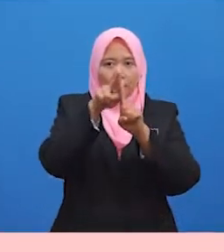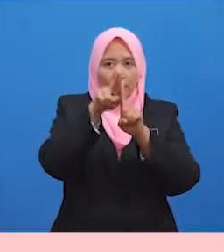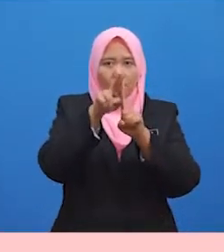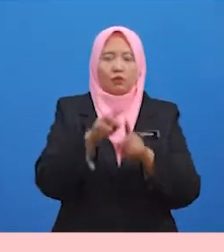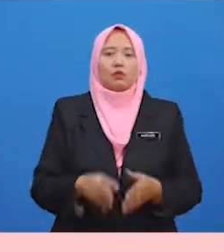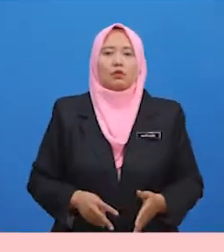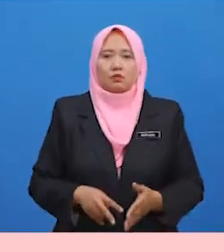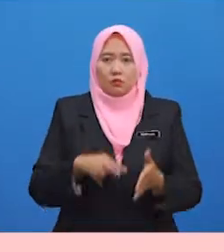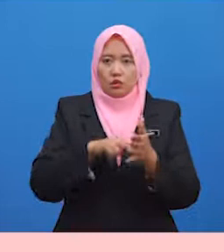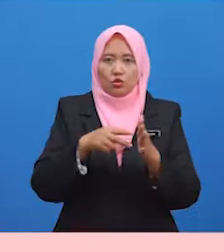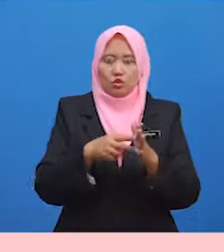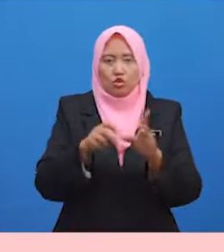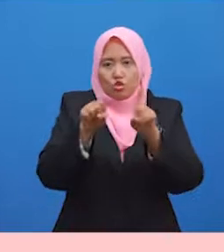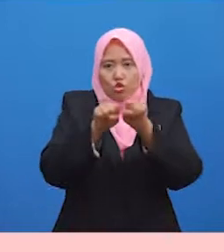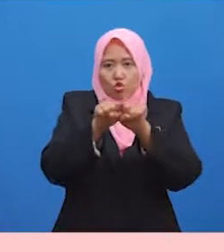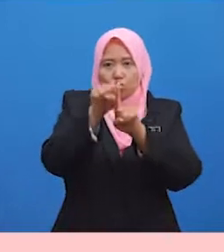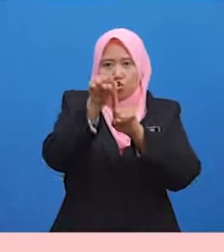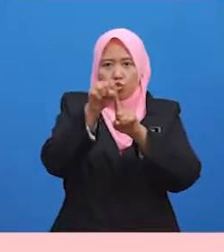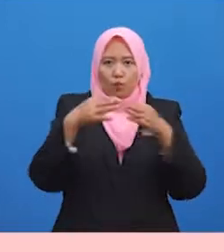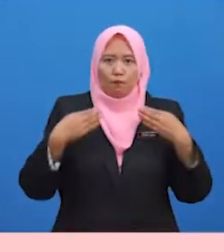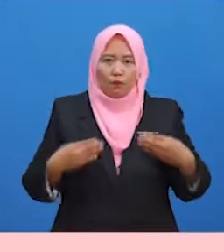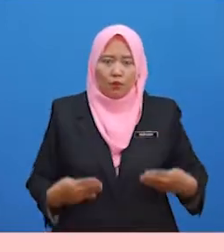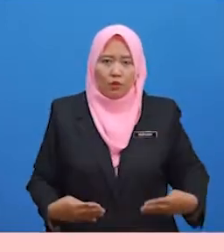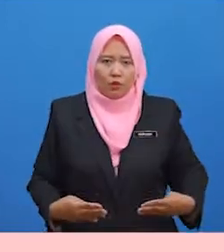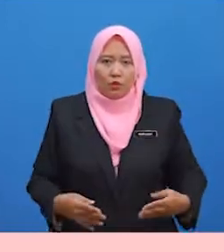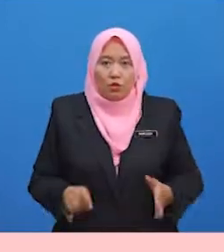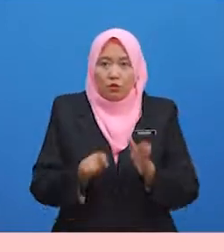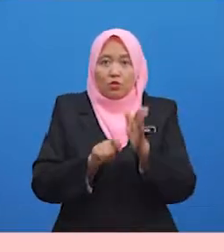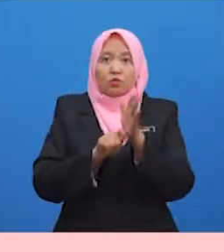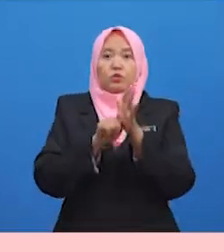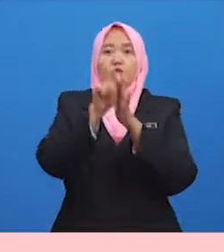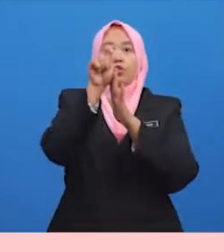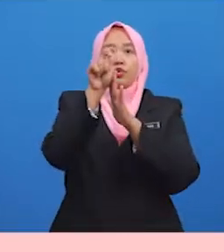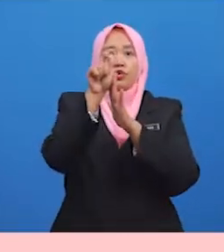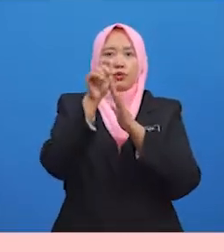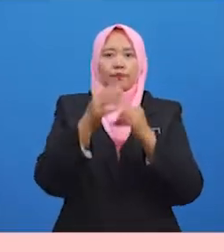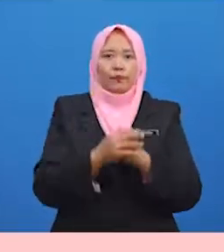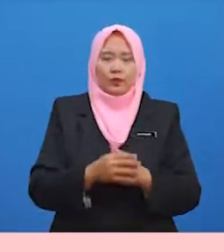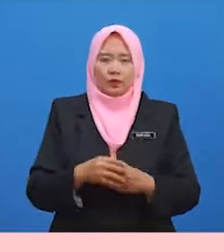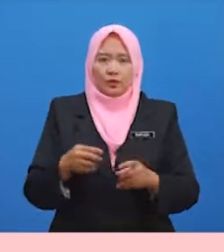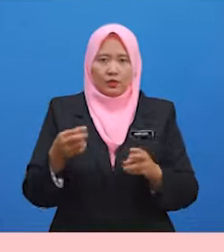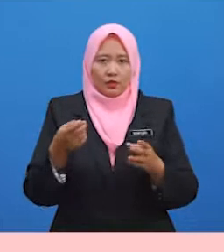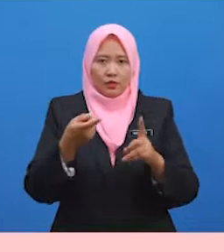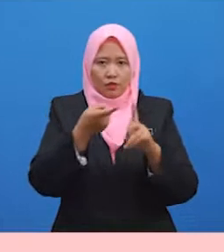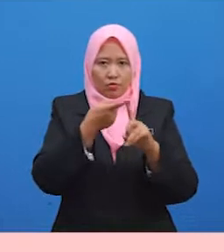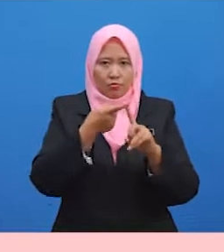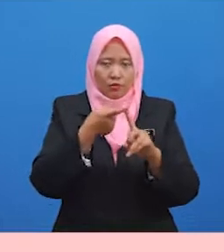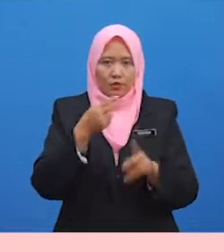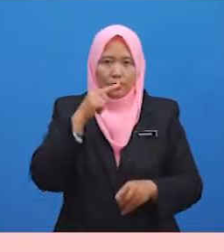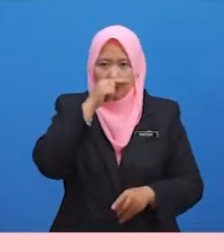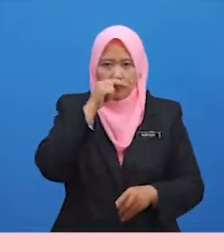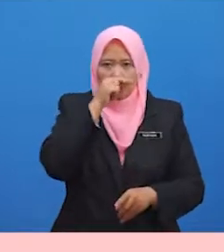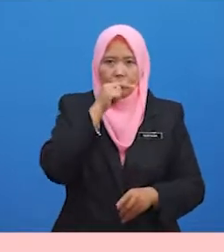badan meningkat dengan mendadak daripada suhu badan normal akibat terdedah kepada cuaca panas yang berterusan